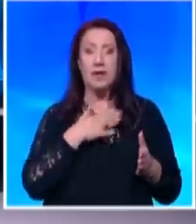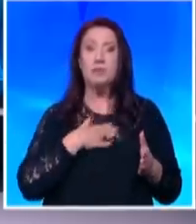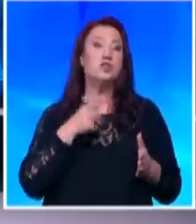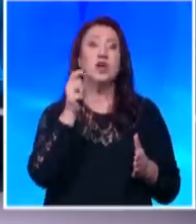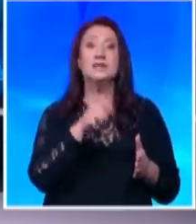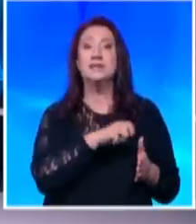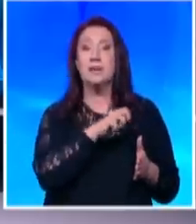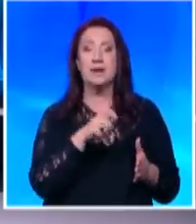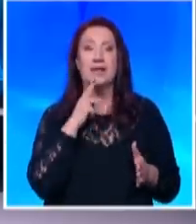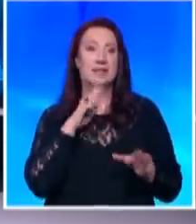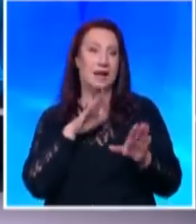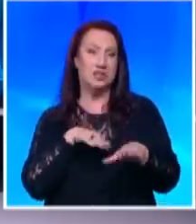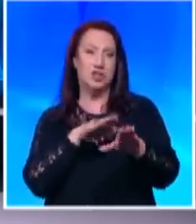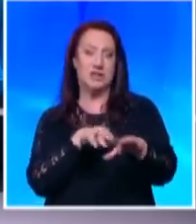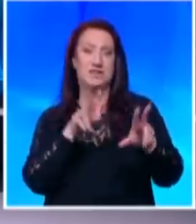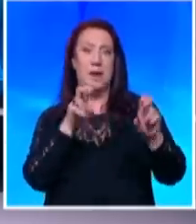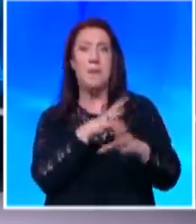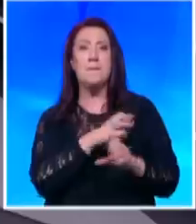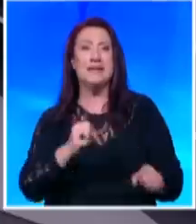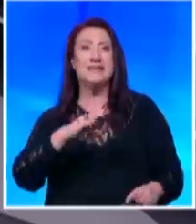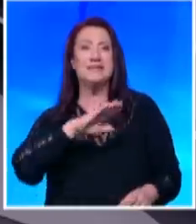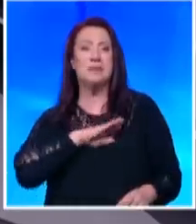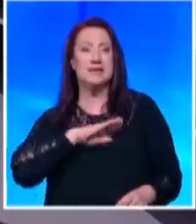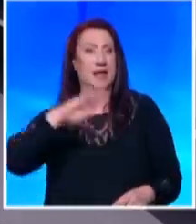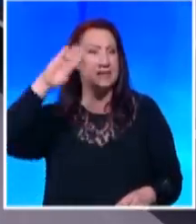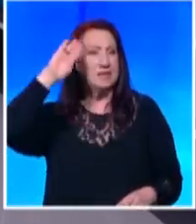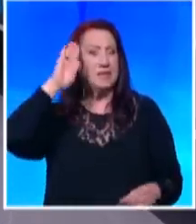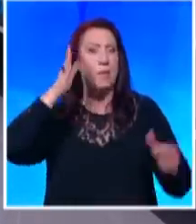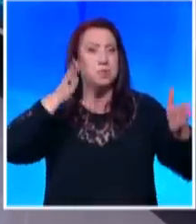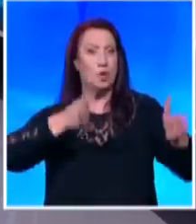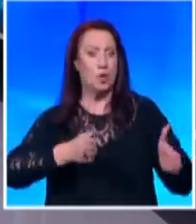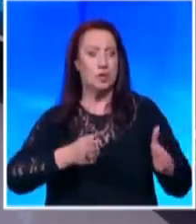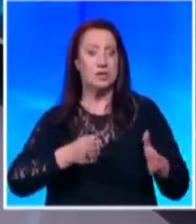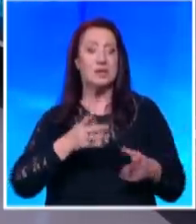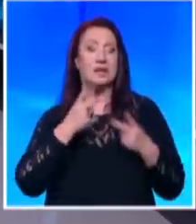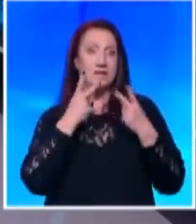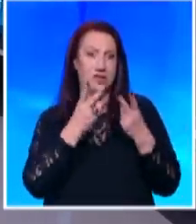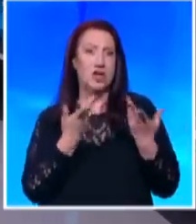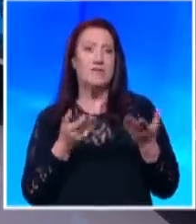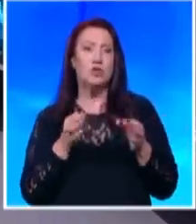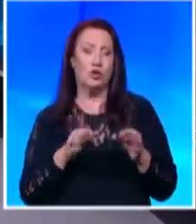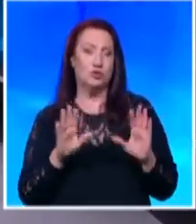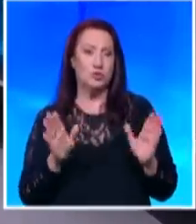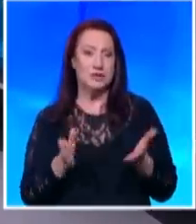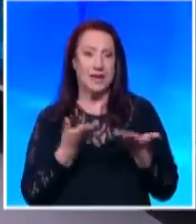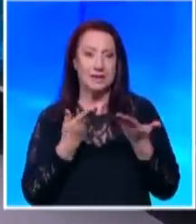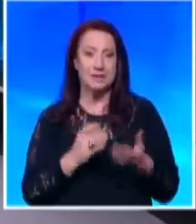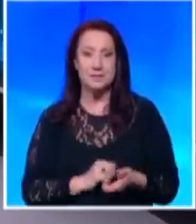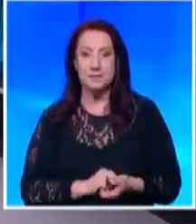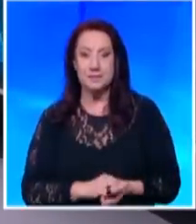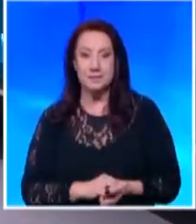на безсмъртния полк провокира напрежение. Митю Маринов проследи. Какво точно се случи, Митю? Здравей!